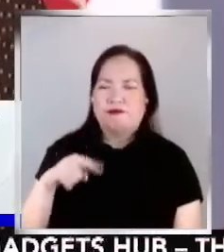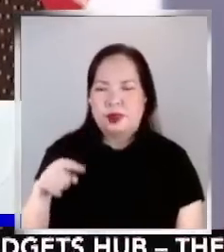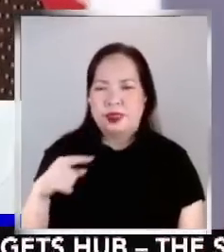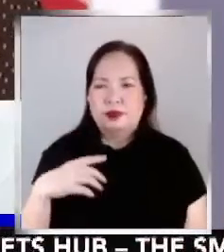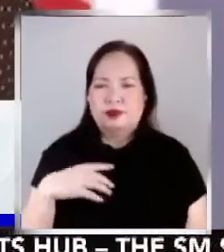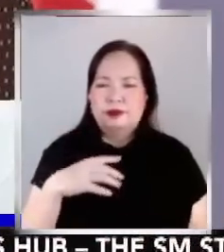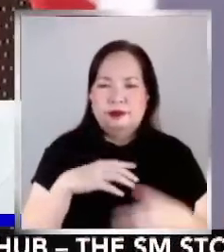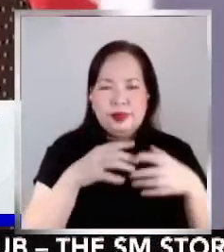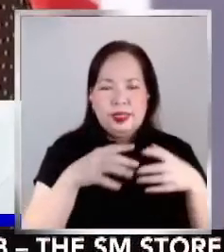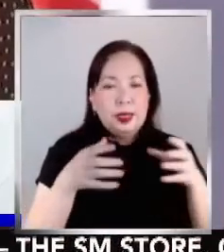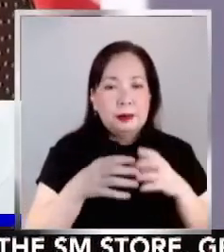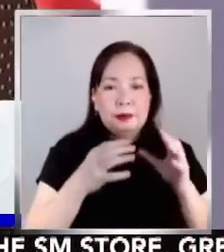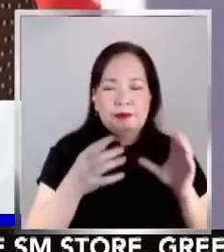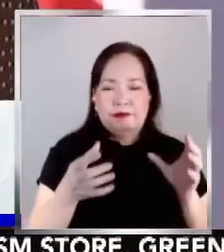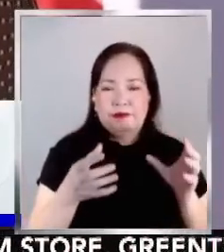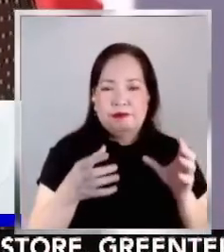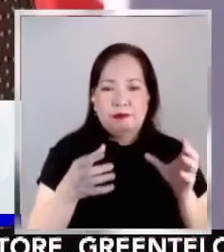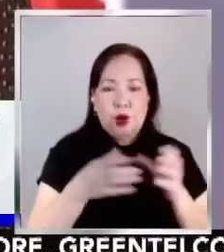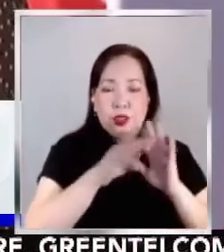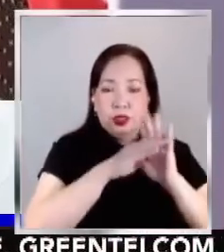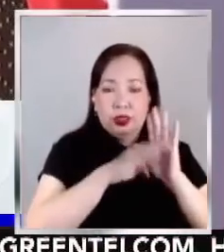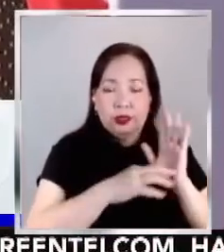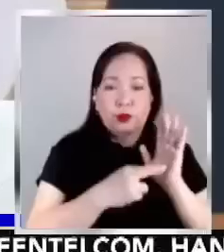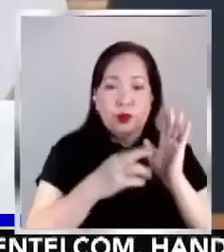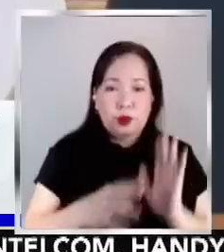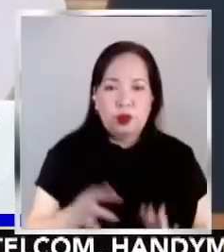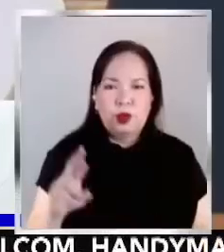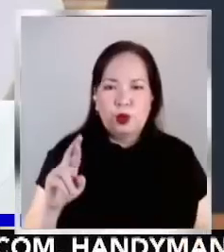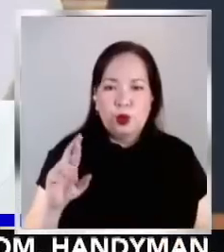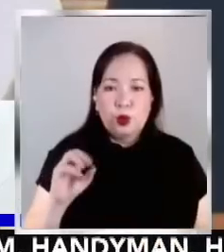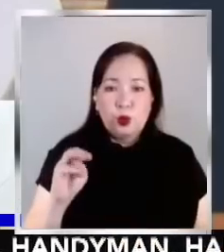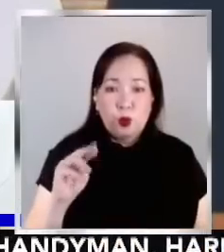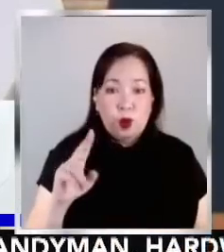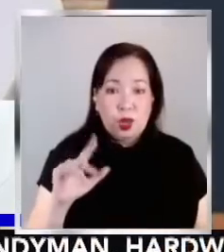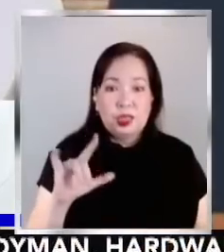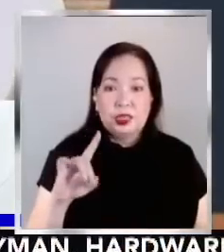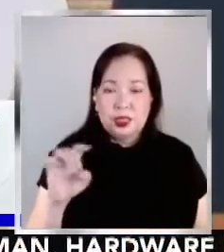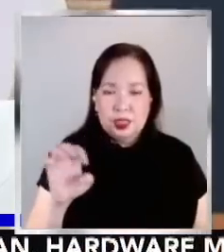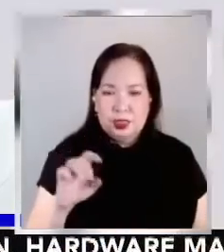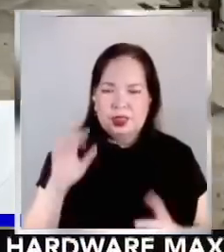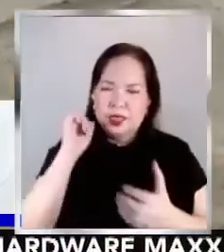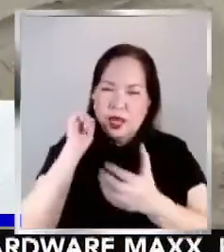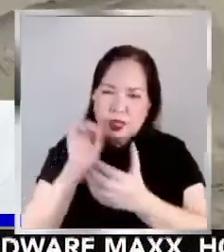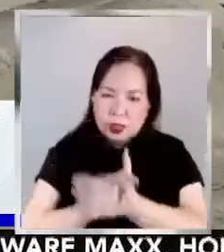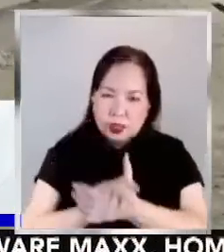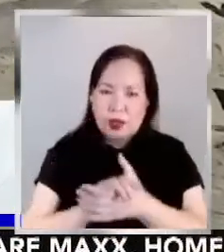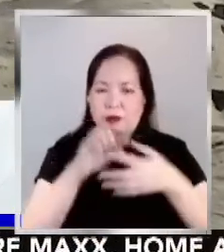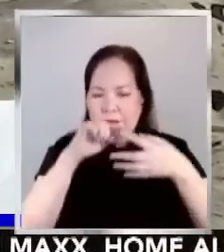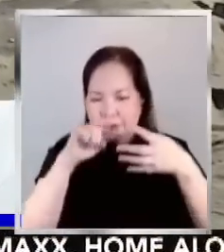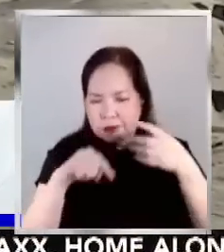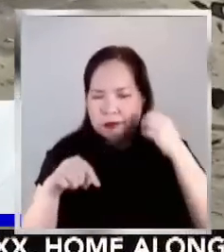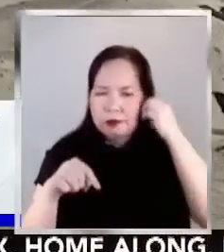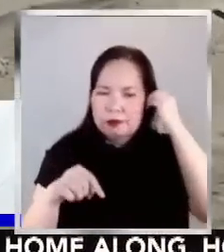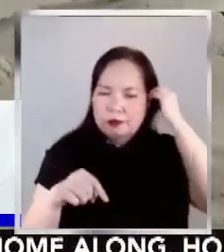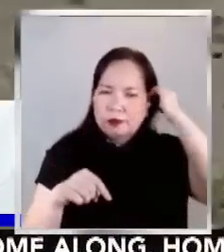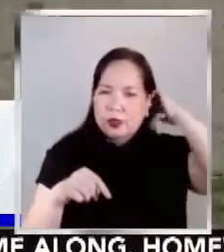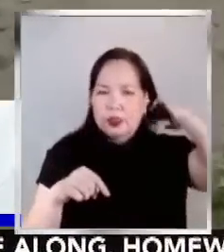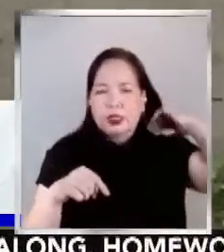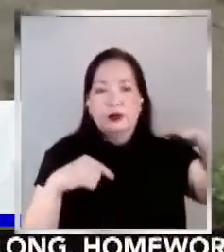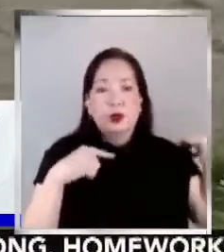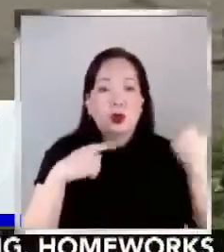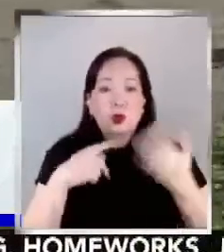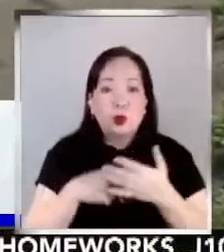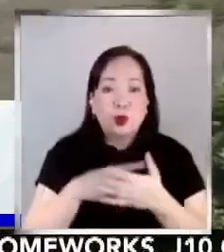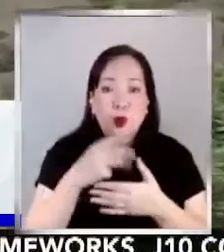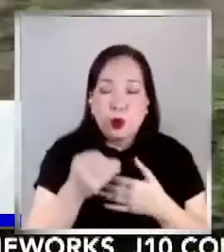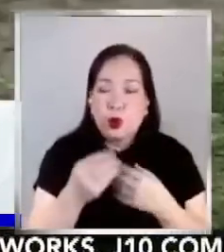List Representative Yeda Marie Romualdez na asawa ng Speaker at Representative Judah Sidre, sa programang ito ay sasanayin ang mga